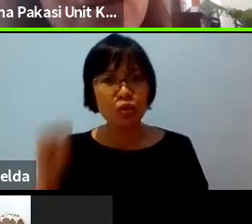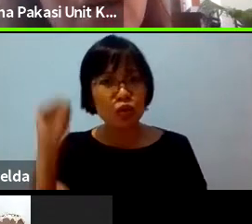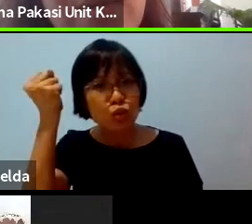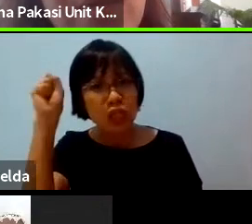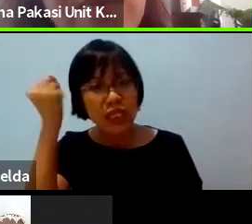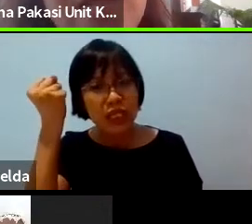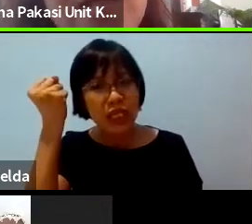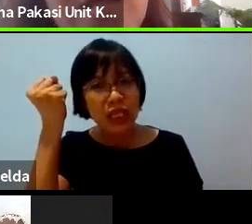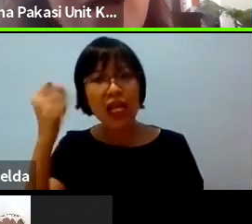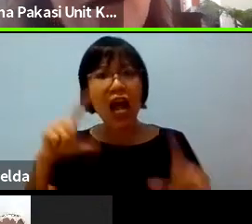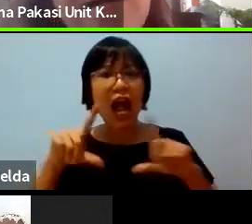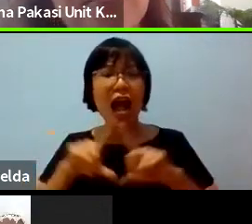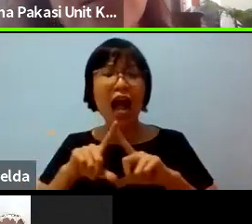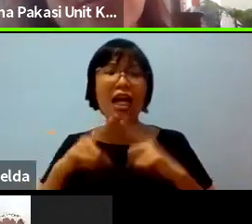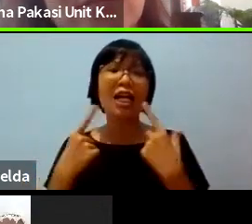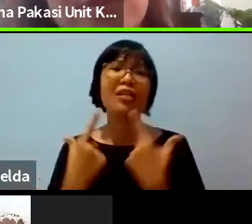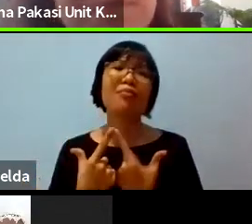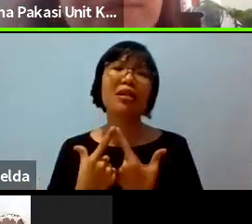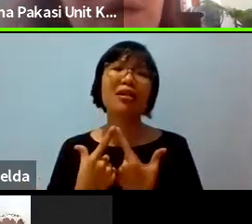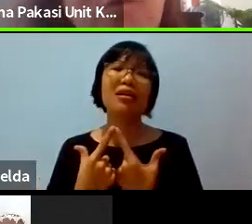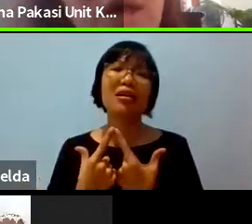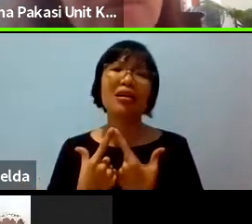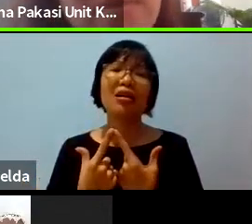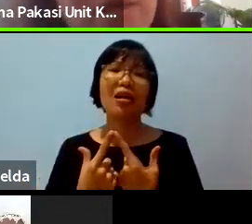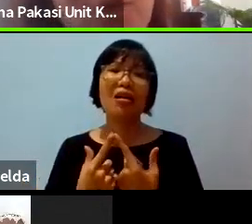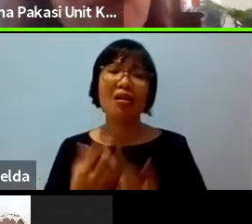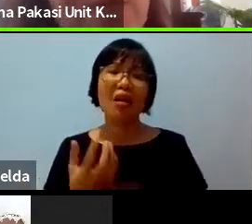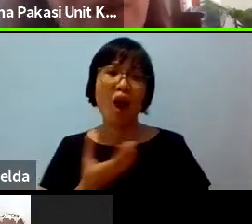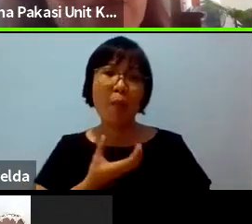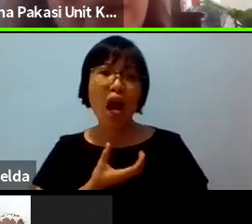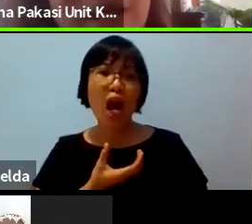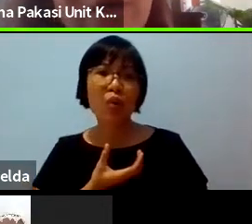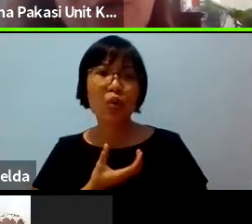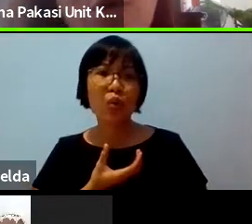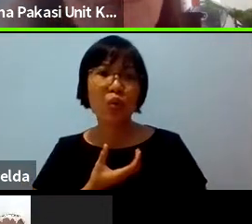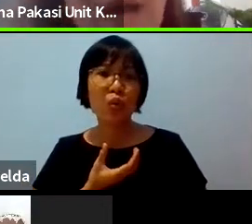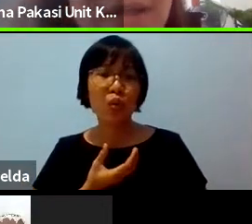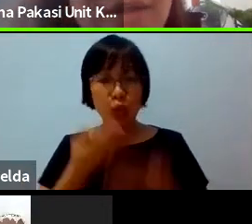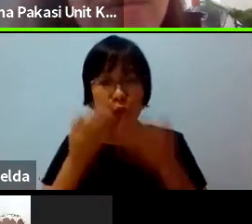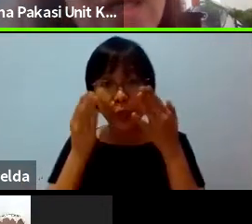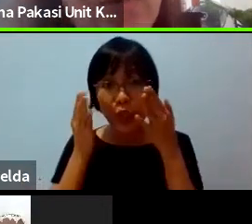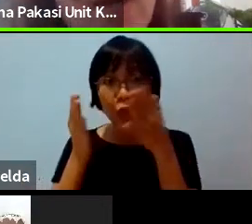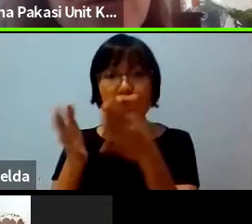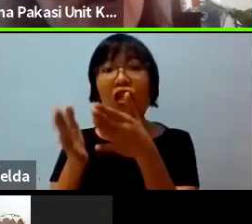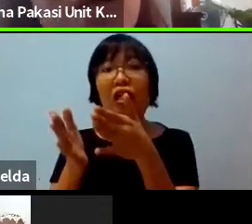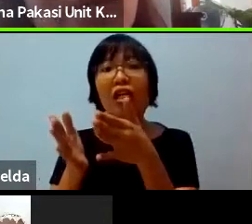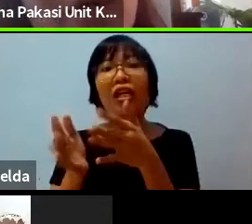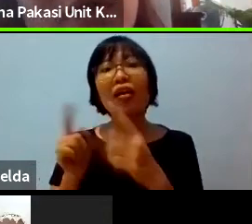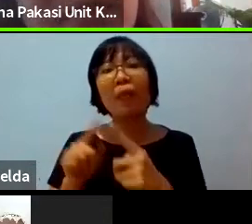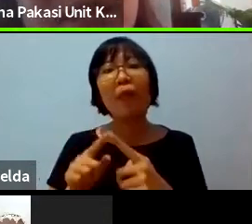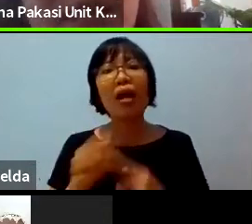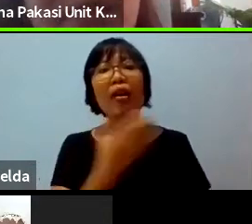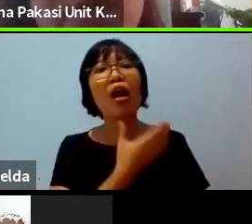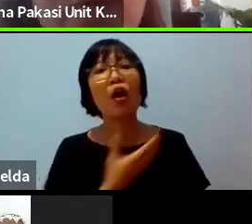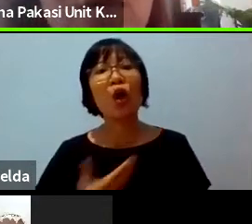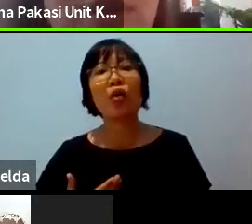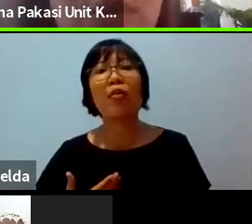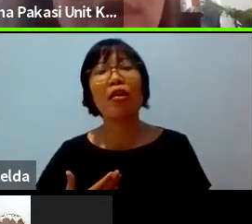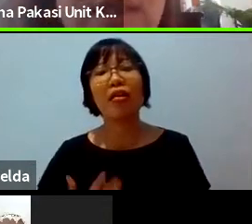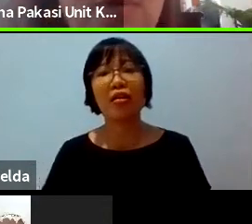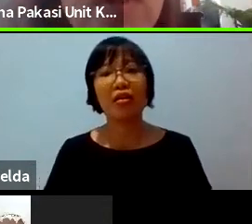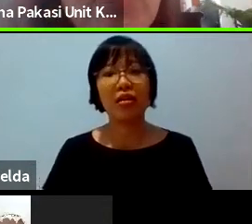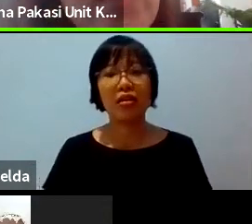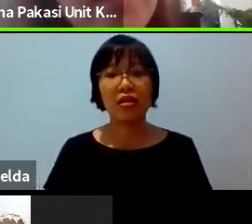untuk apa namanya ya, bahwa ya itu memang mereka itu korban gitu. Nah itu yang perlu dipersiapkan